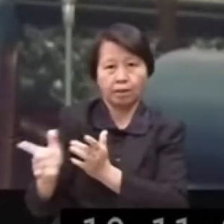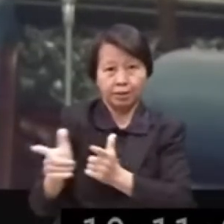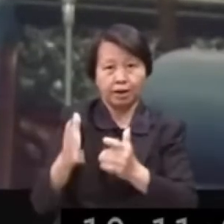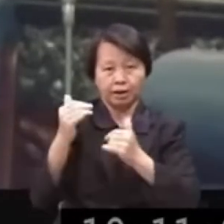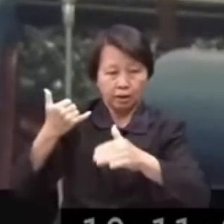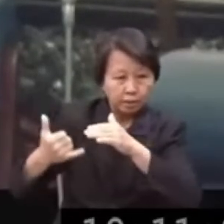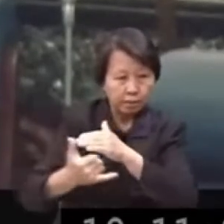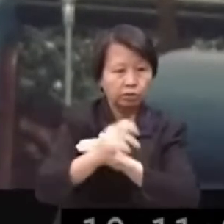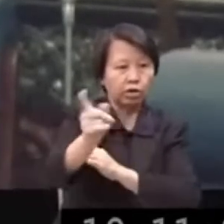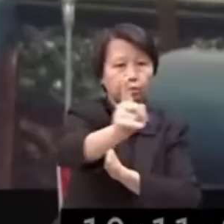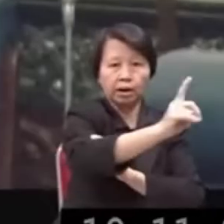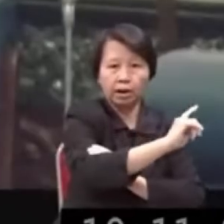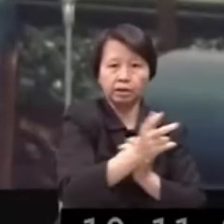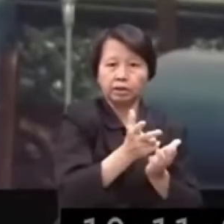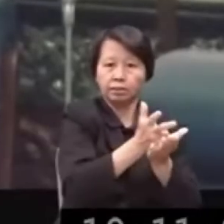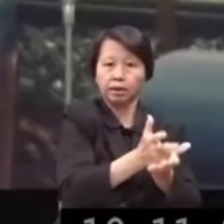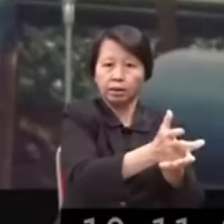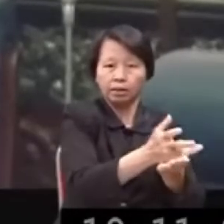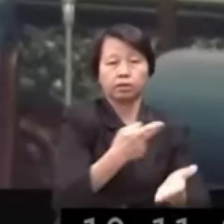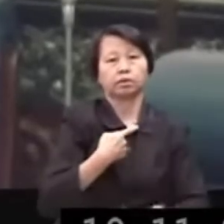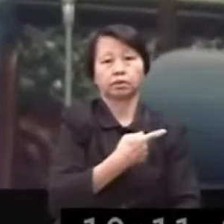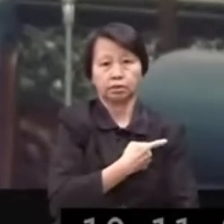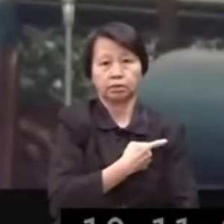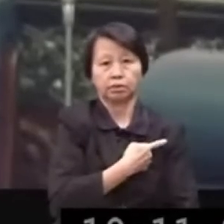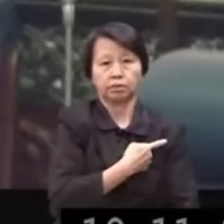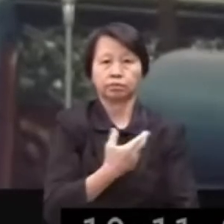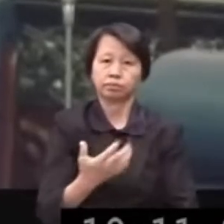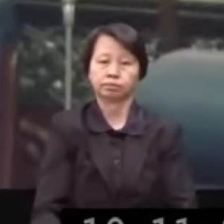memasuki mana-mana pelabuhan di negara kita